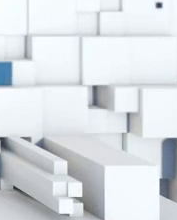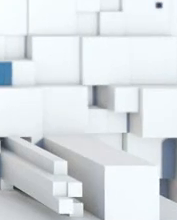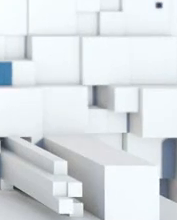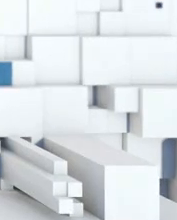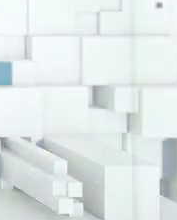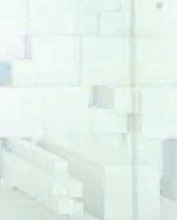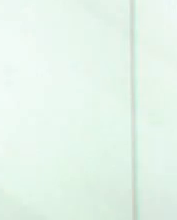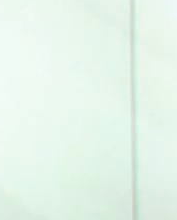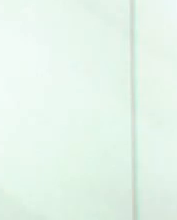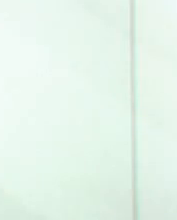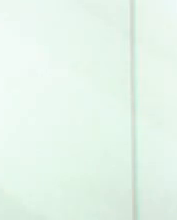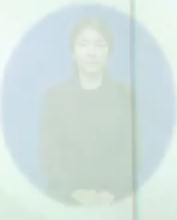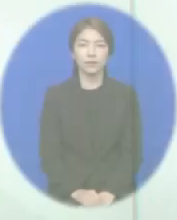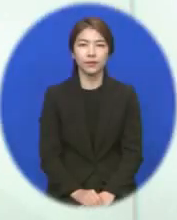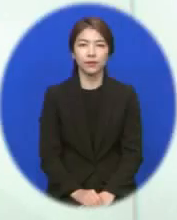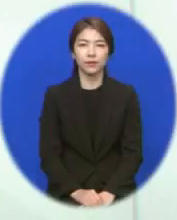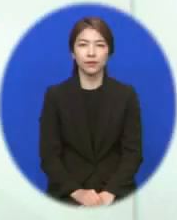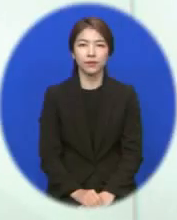광역시